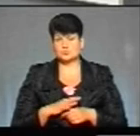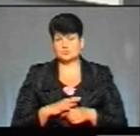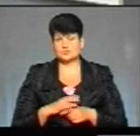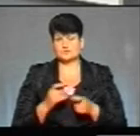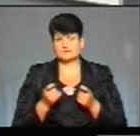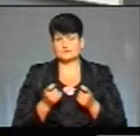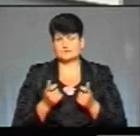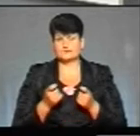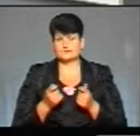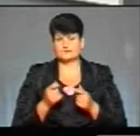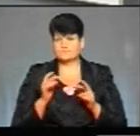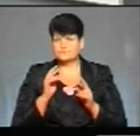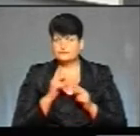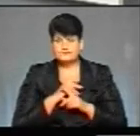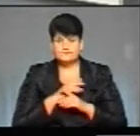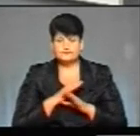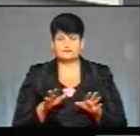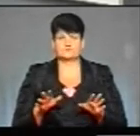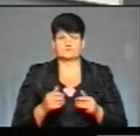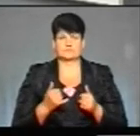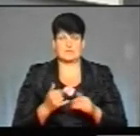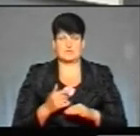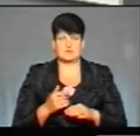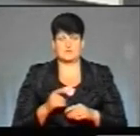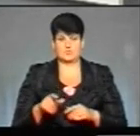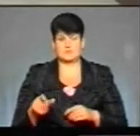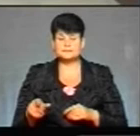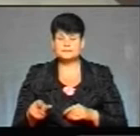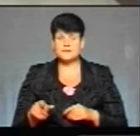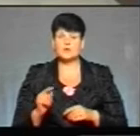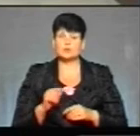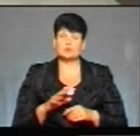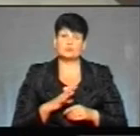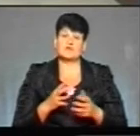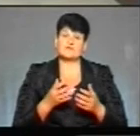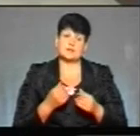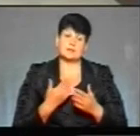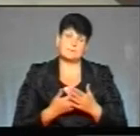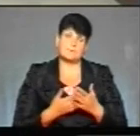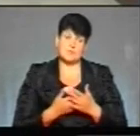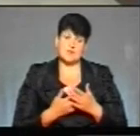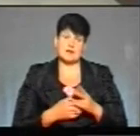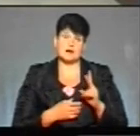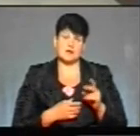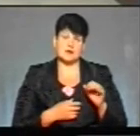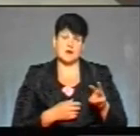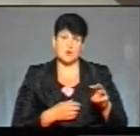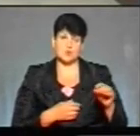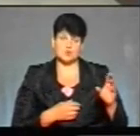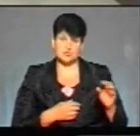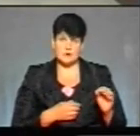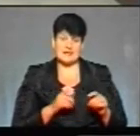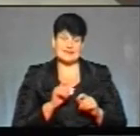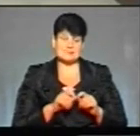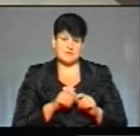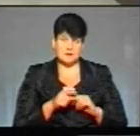трішки, ну, скажімо так, дискомфорт для населення. Тому десь була взята модель пана Колюшка, експерта. Ми її